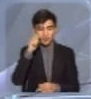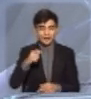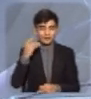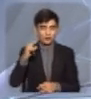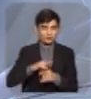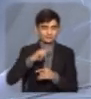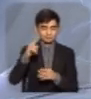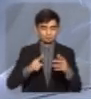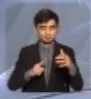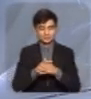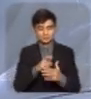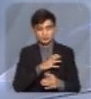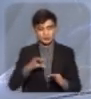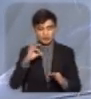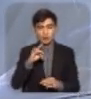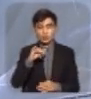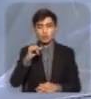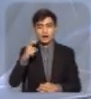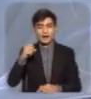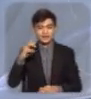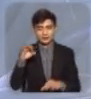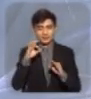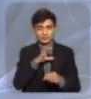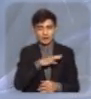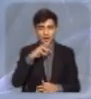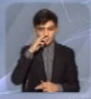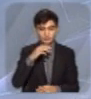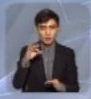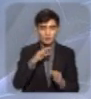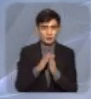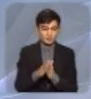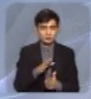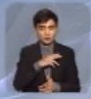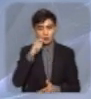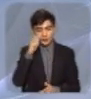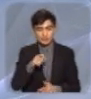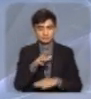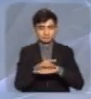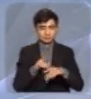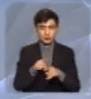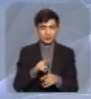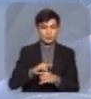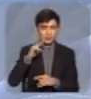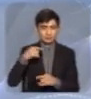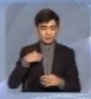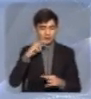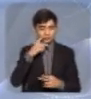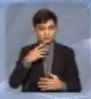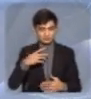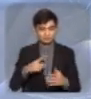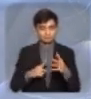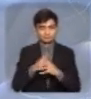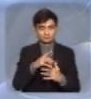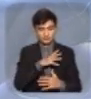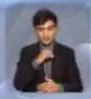лайнера. Рухани назвал случившееся непростительной ошибкой и попросил у Украины прощения за сбитый самолет. По данным